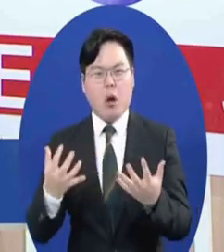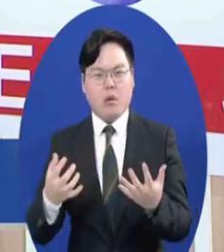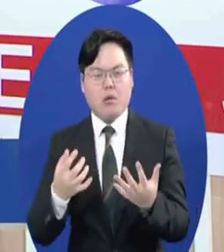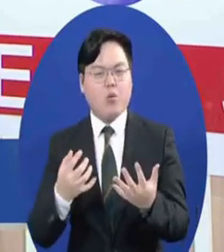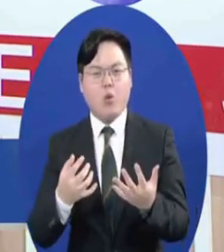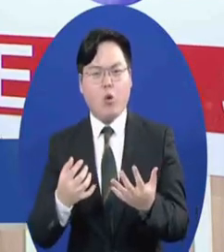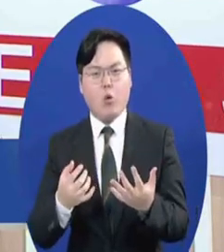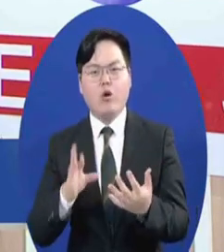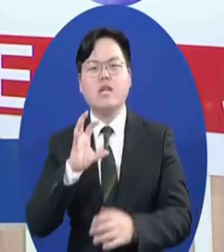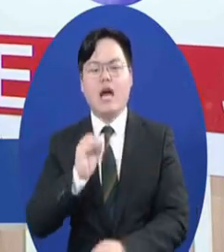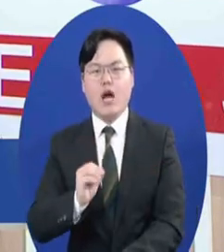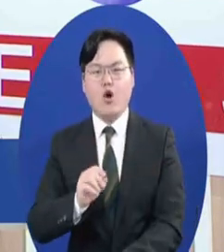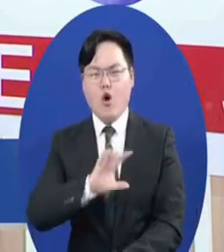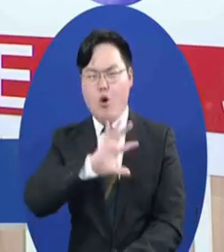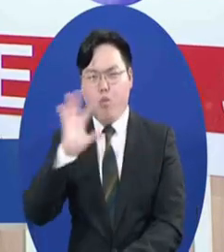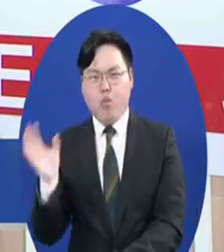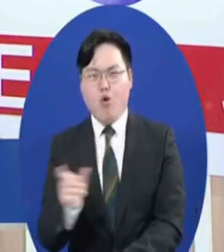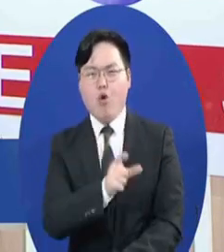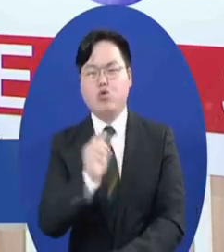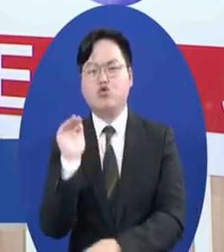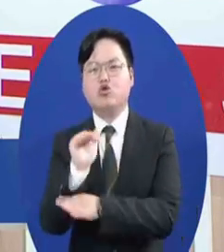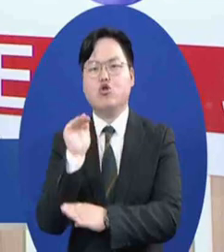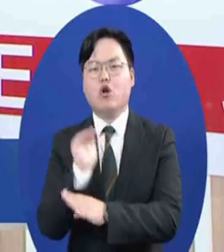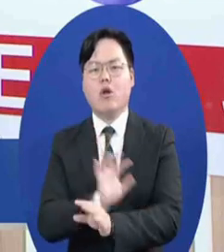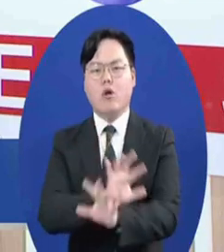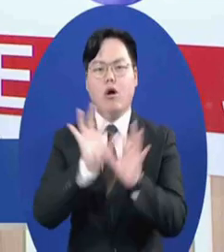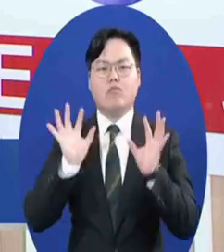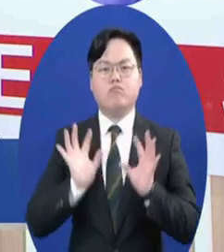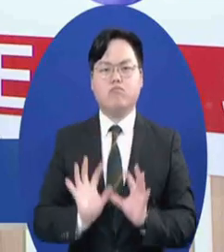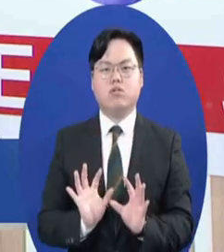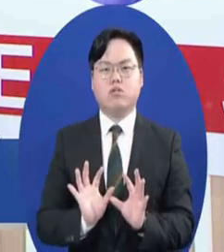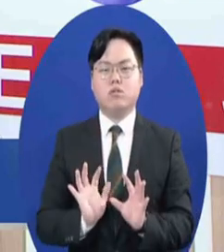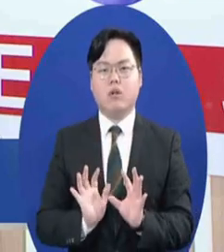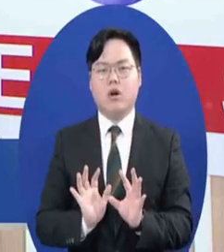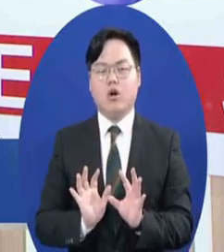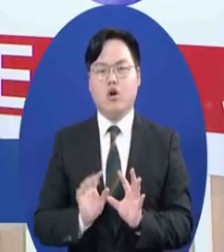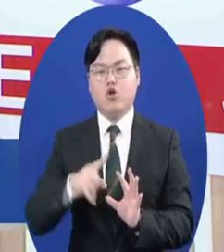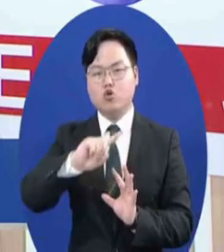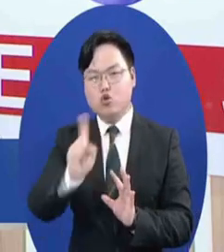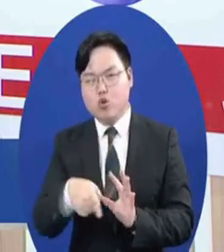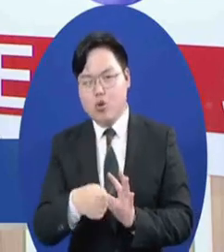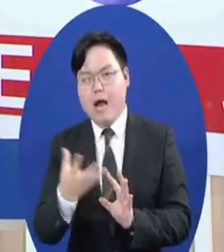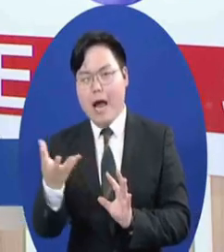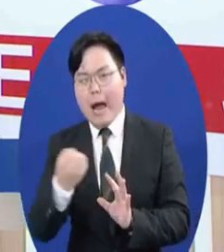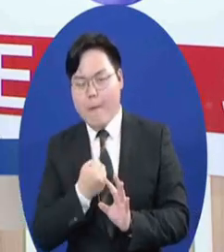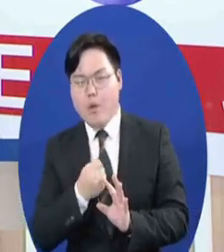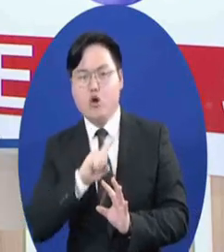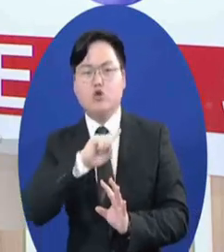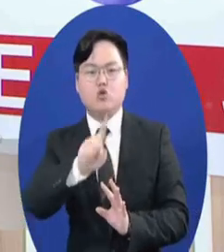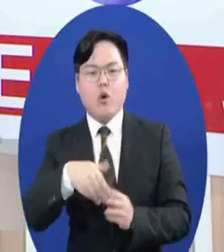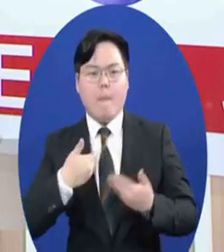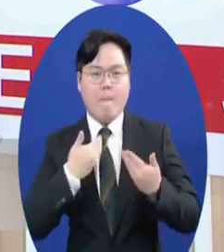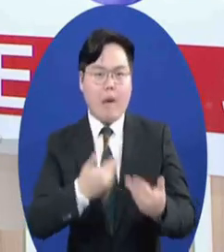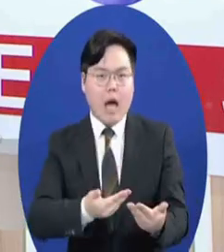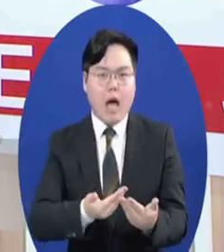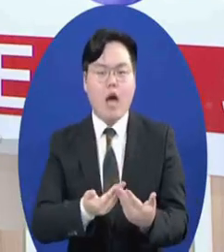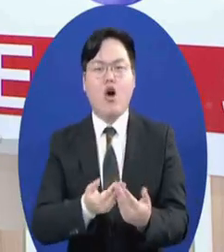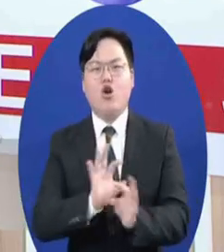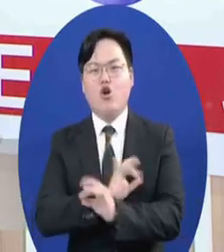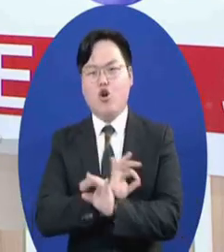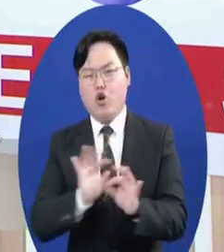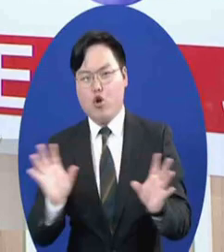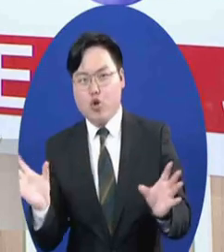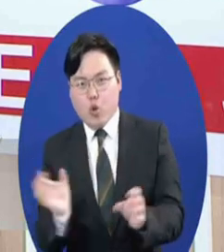энэ толбогдуулаад бүх оролцогч талыг байлгах ёстой гэж харж байгаа. Бүх оролцогч талыг байлгаж хагаад зөвшөөрөл автгэнч, зөвшөөрөл өгдгэнч, янз бүрийн